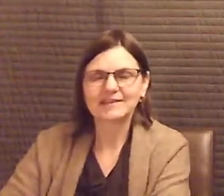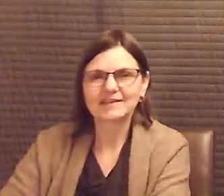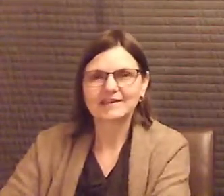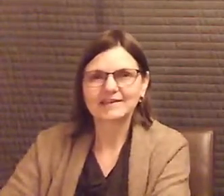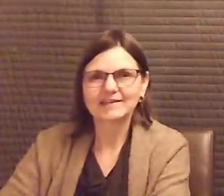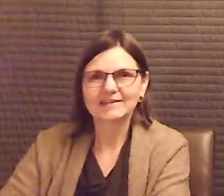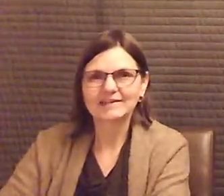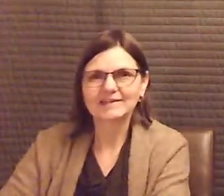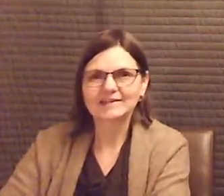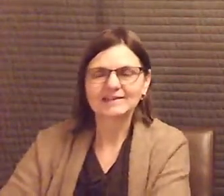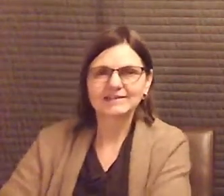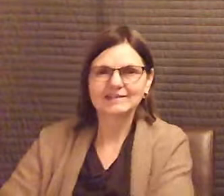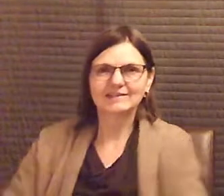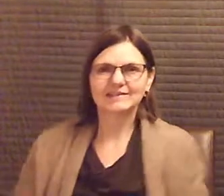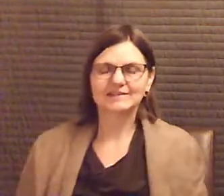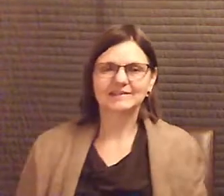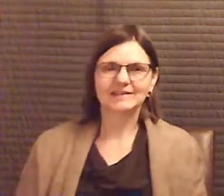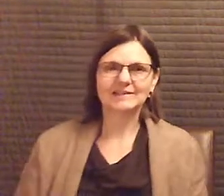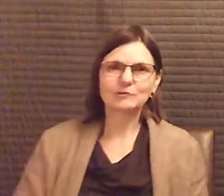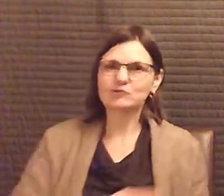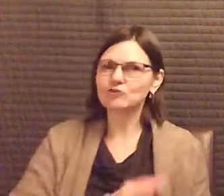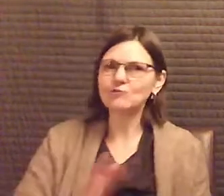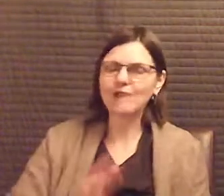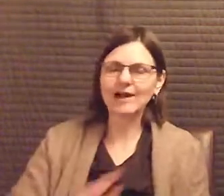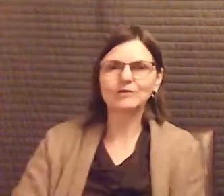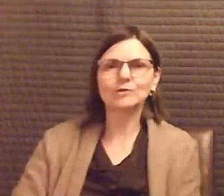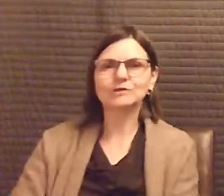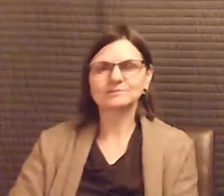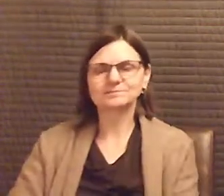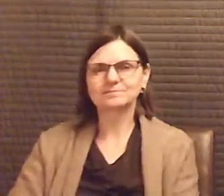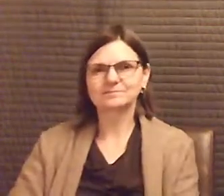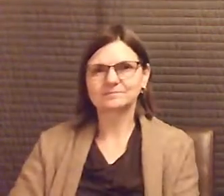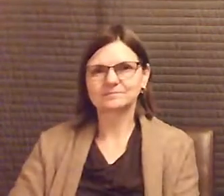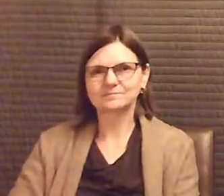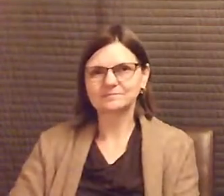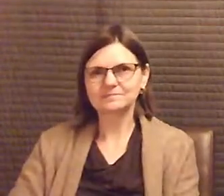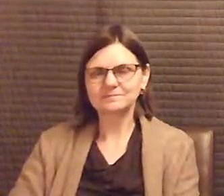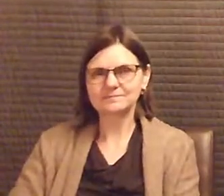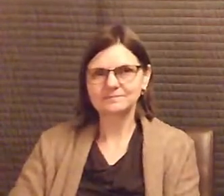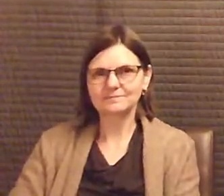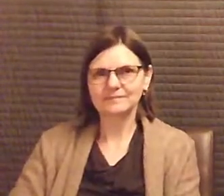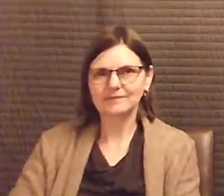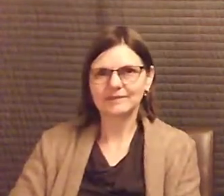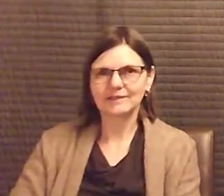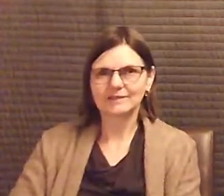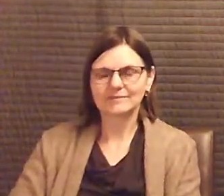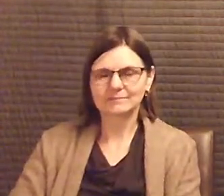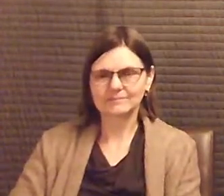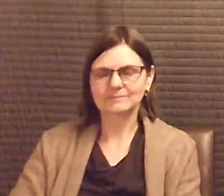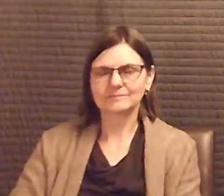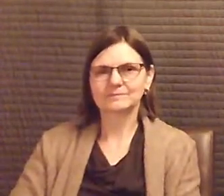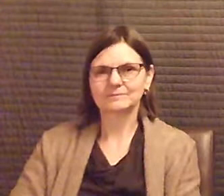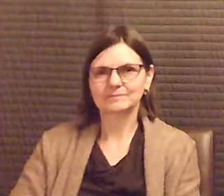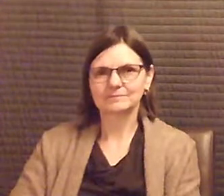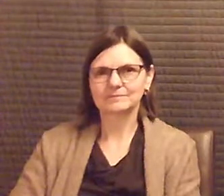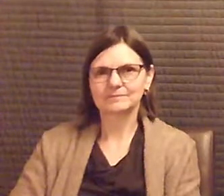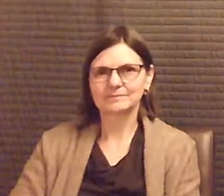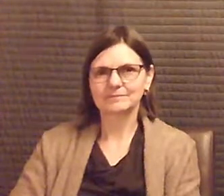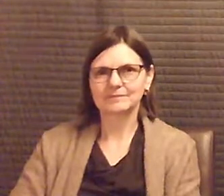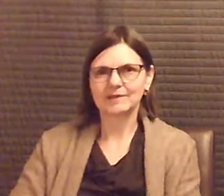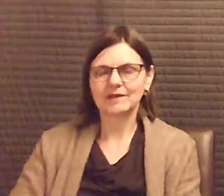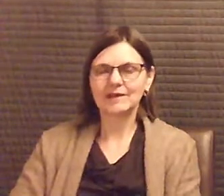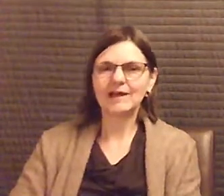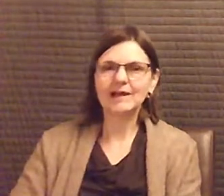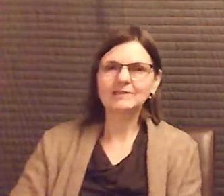het over en over om je hebt het zo vaak gehoord zo led set oh voor de